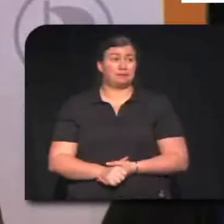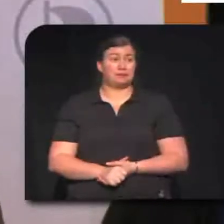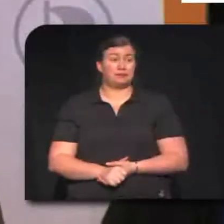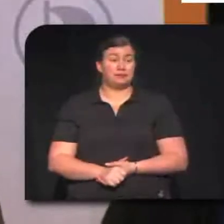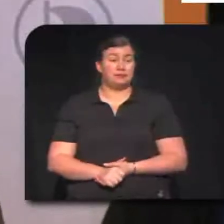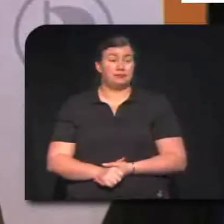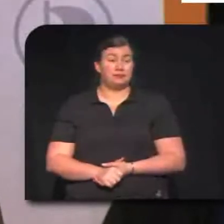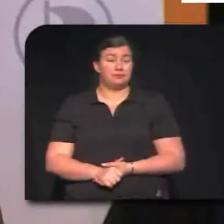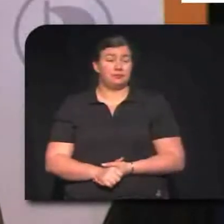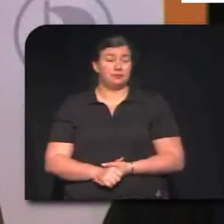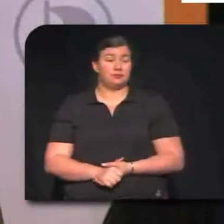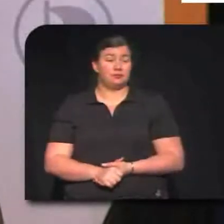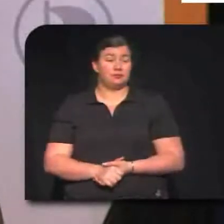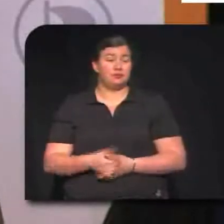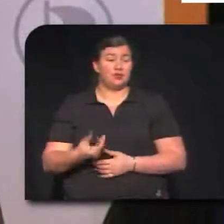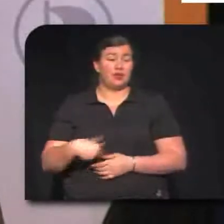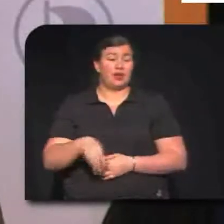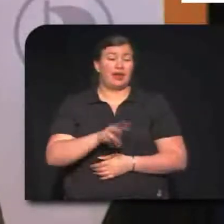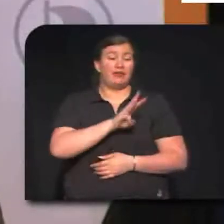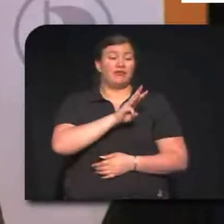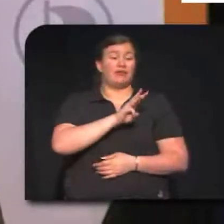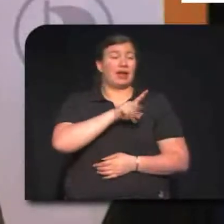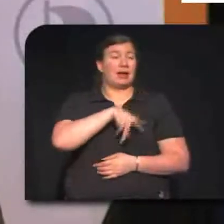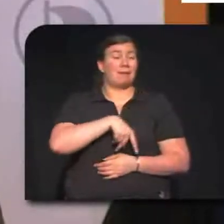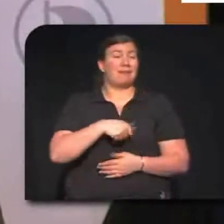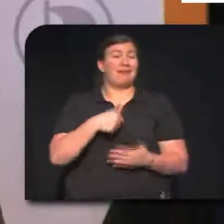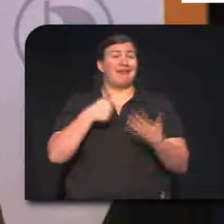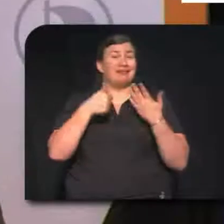WP 96 ist AG Außen-